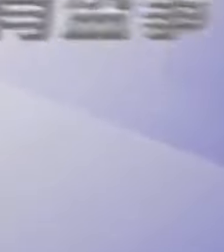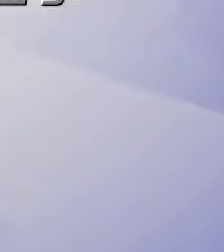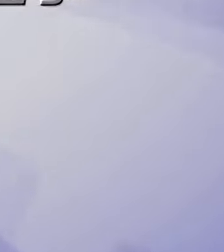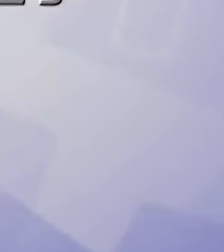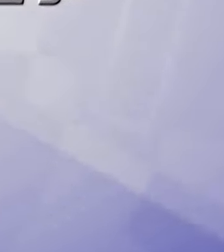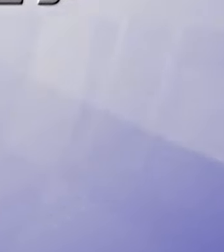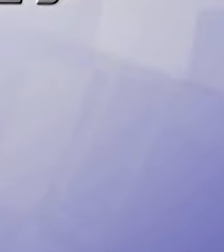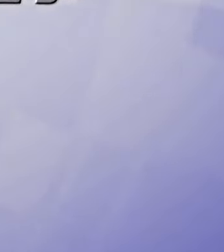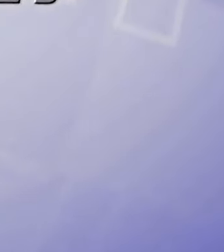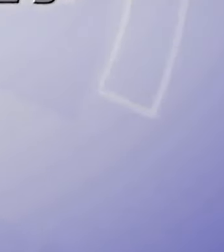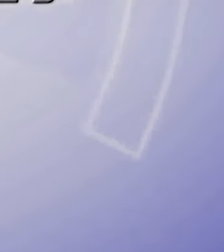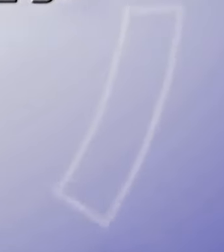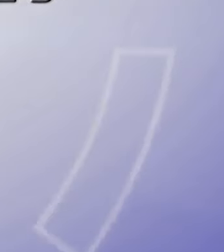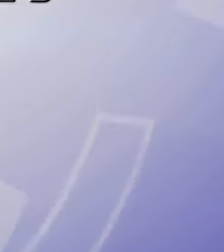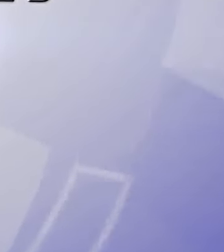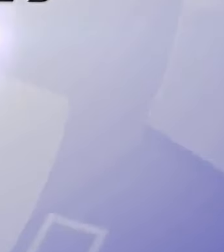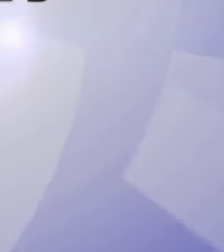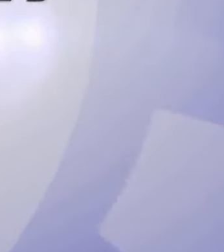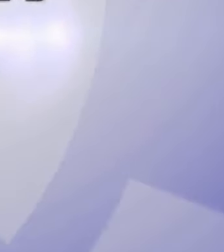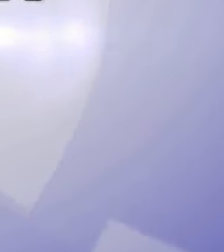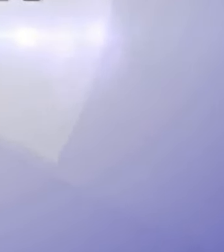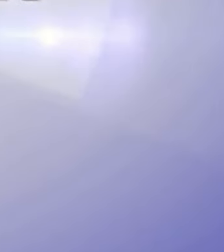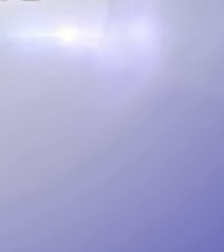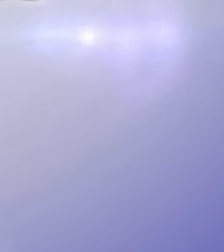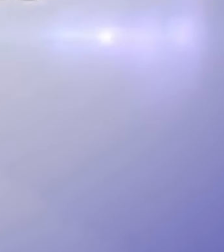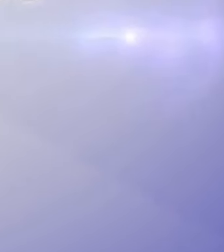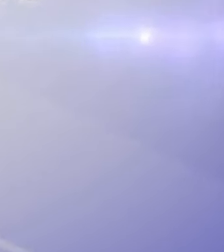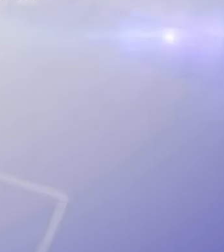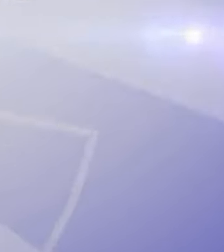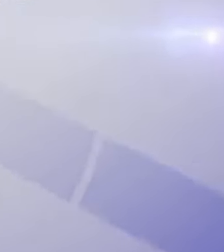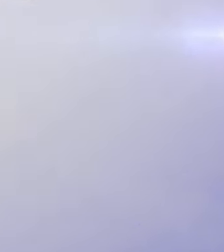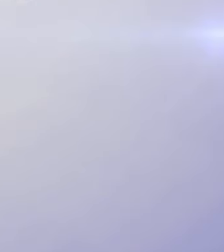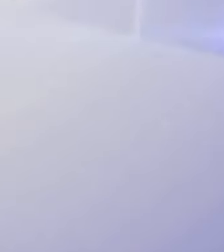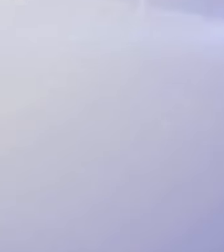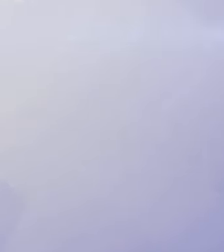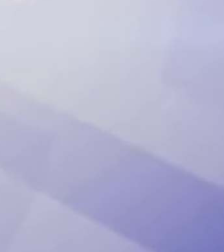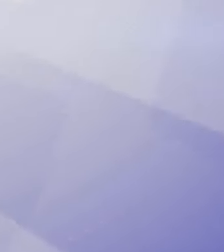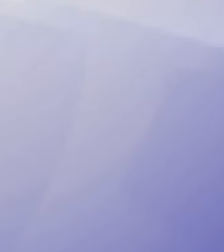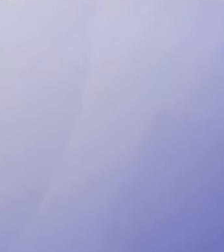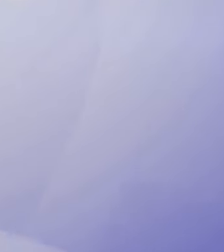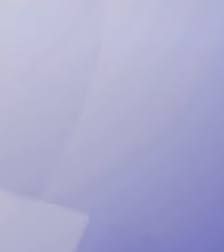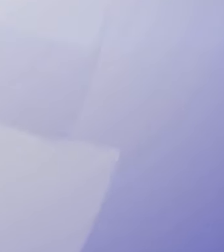繼續支持香港運動員，繼續支持港台電視32。